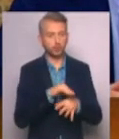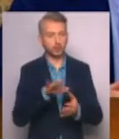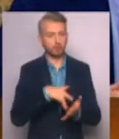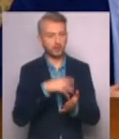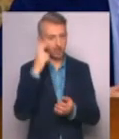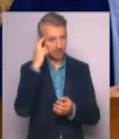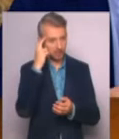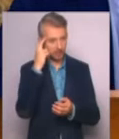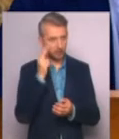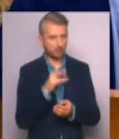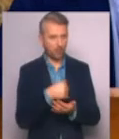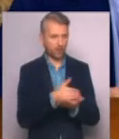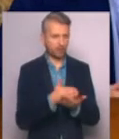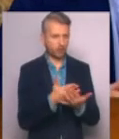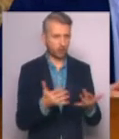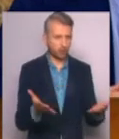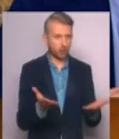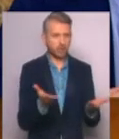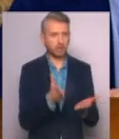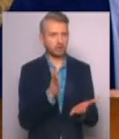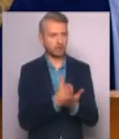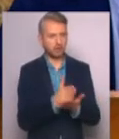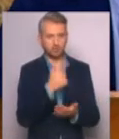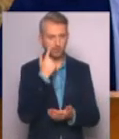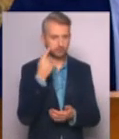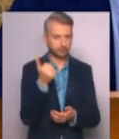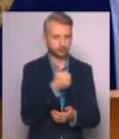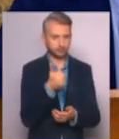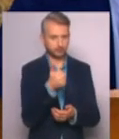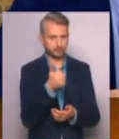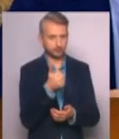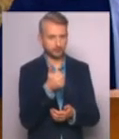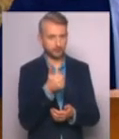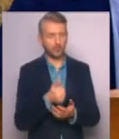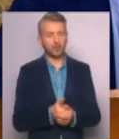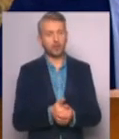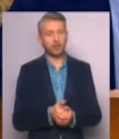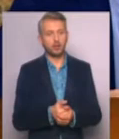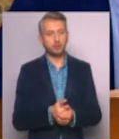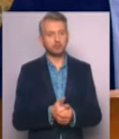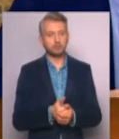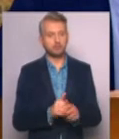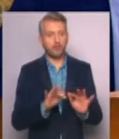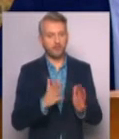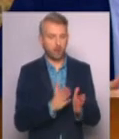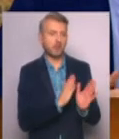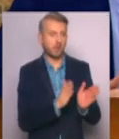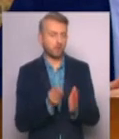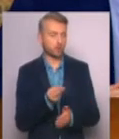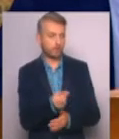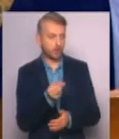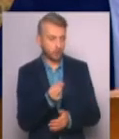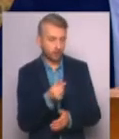Києві інфраструктурні, які є титульними для міста, як для столиці європейської, в разі ритмічного фінансування. Ми